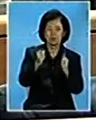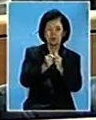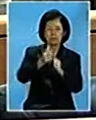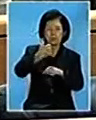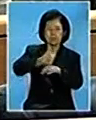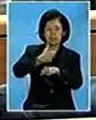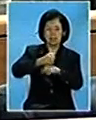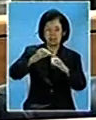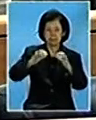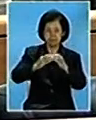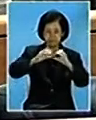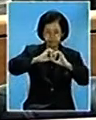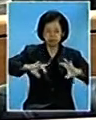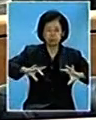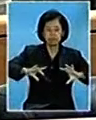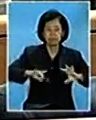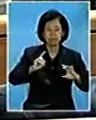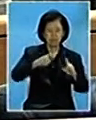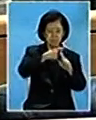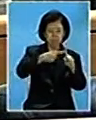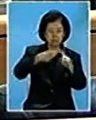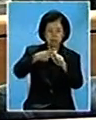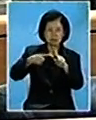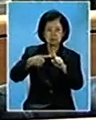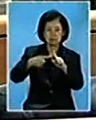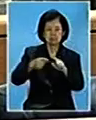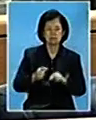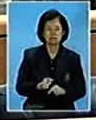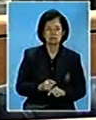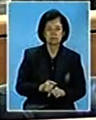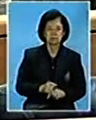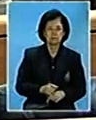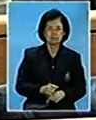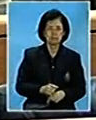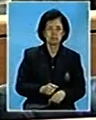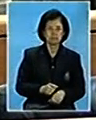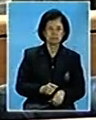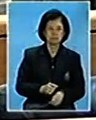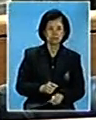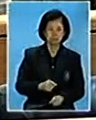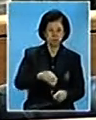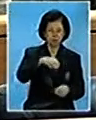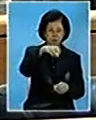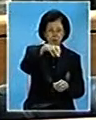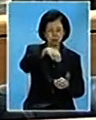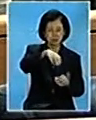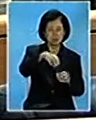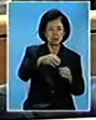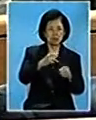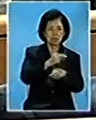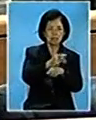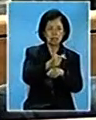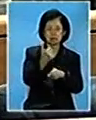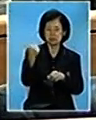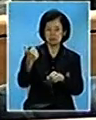เองคือครึ่งต่อครึ่งตรงนะฮะไม่มีใครได้เปรียบเสียเปรียบแล้วก็หน่วยงานอื่นซึ่งประธานศาลปกคร